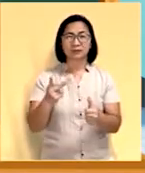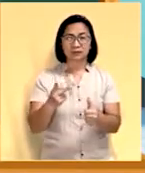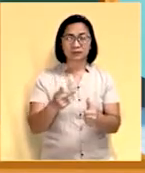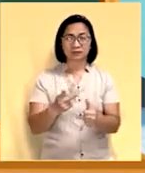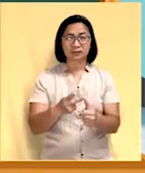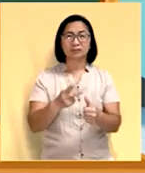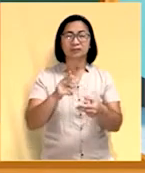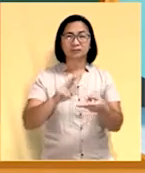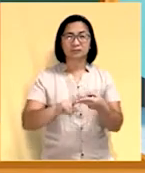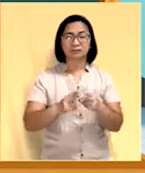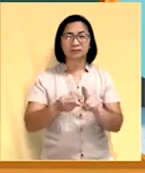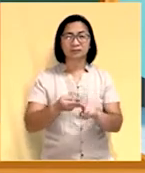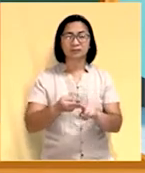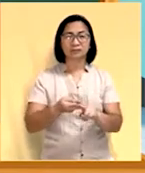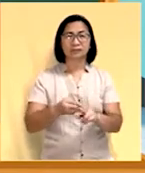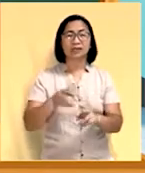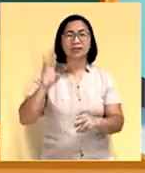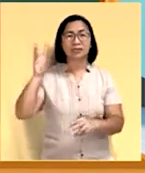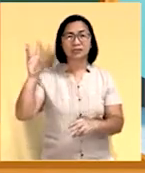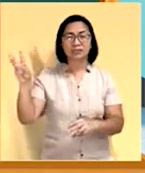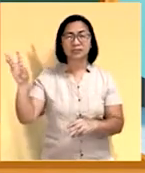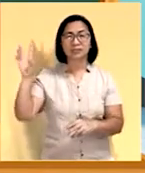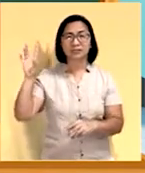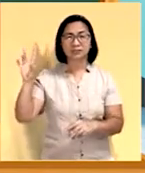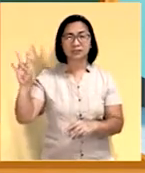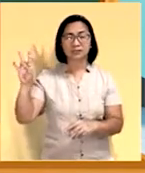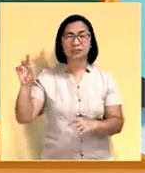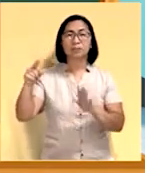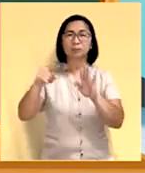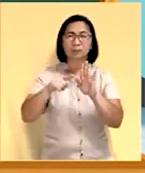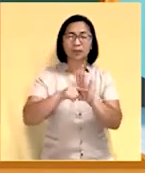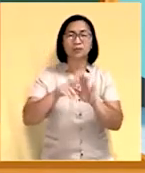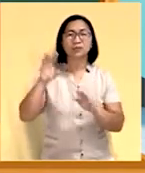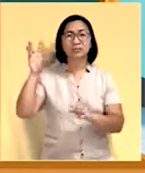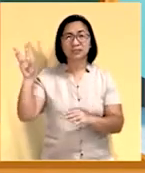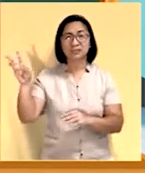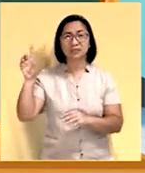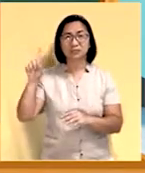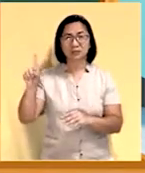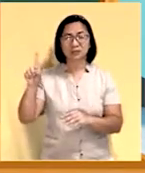Ikalawang bilang, 67 minus